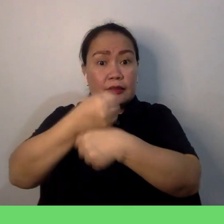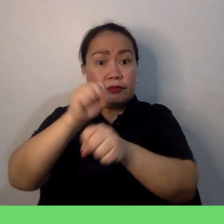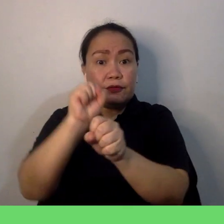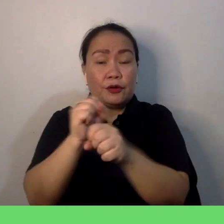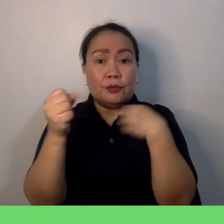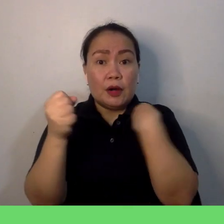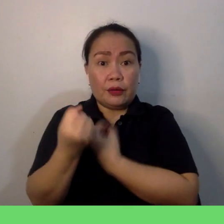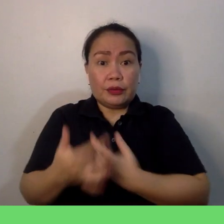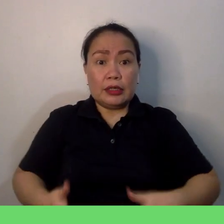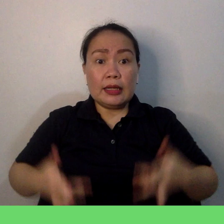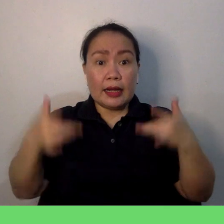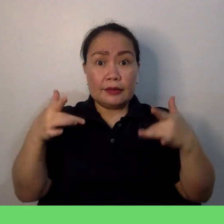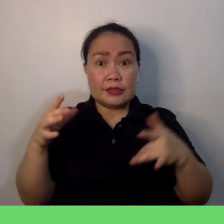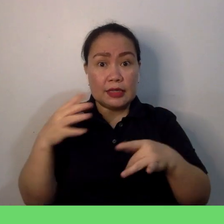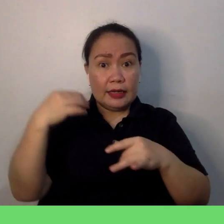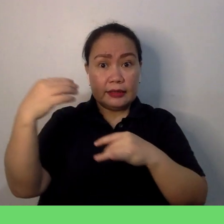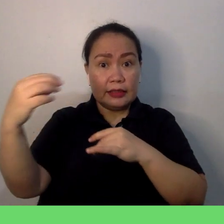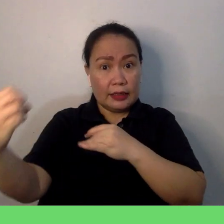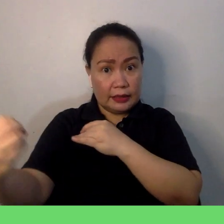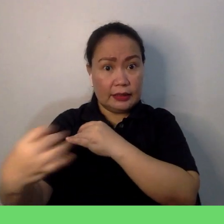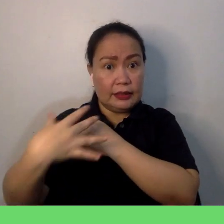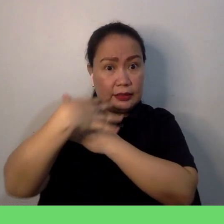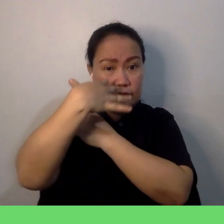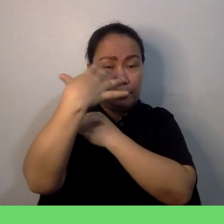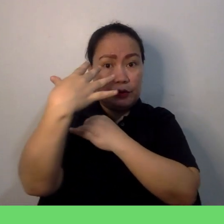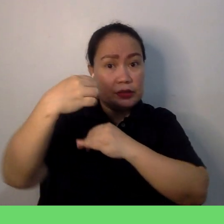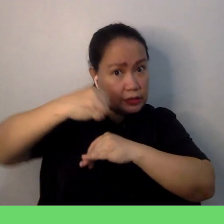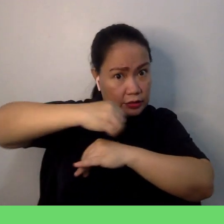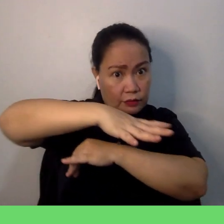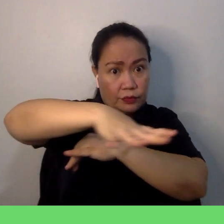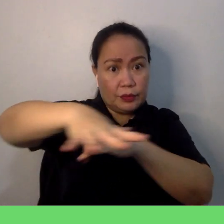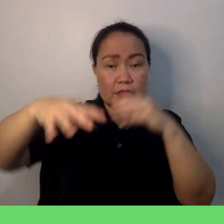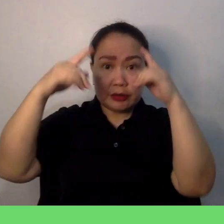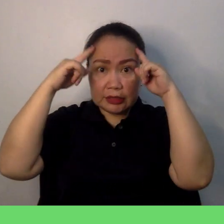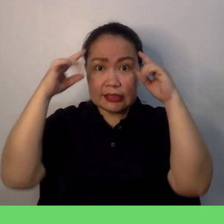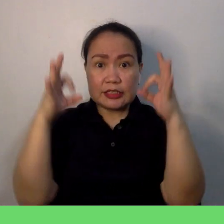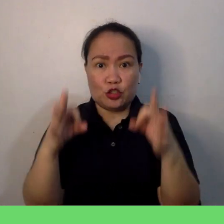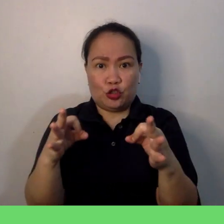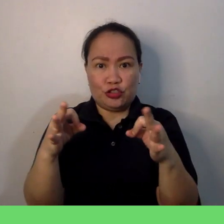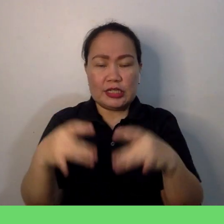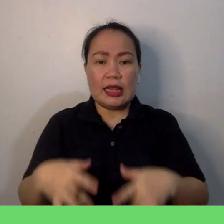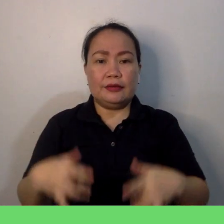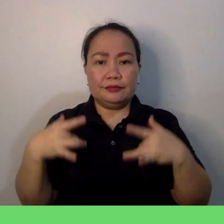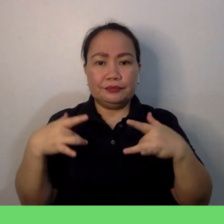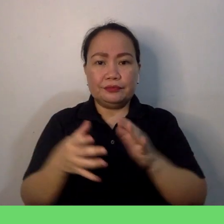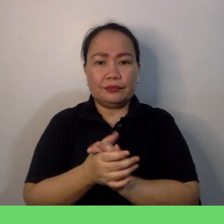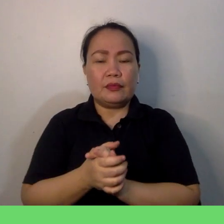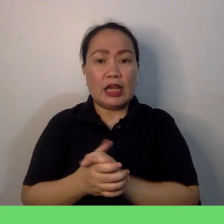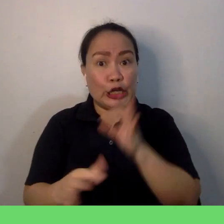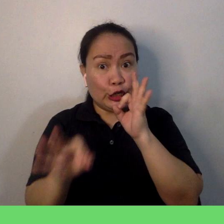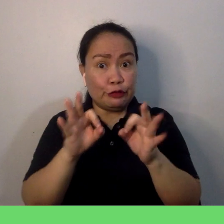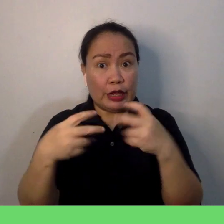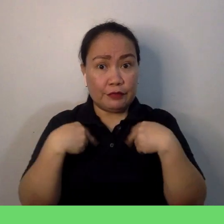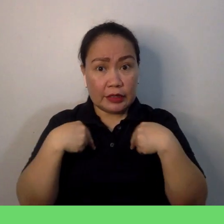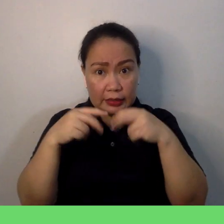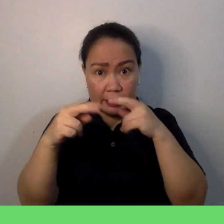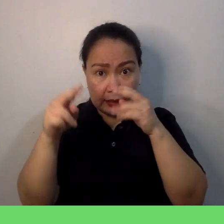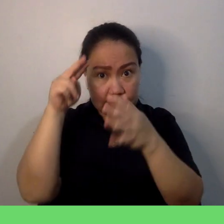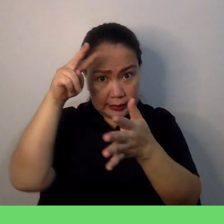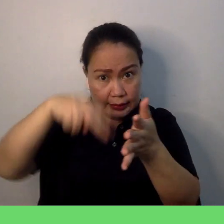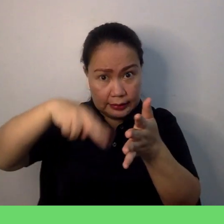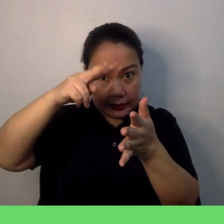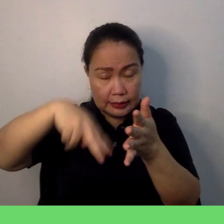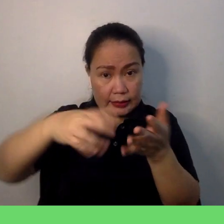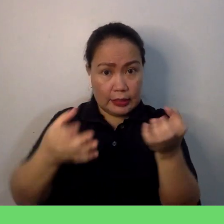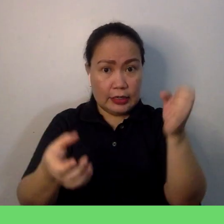and influences our decisions. So, gamit itong mga to. Minsan, pag may napapanood tayo o may nababasa tayo sa